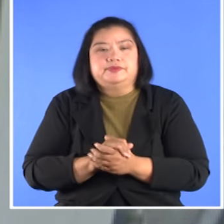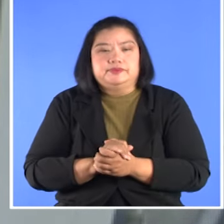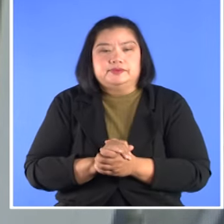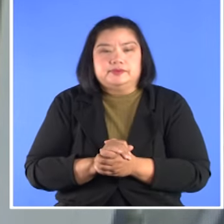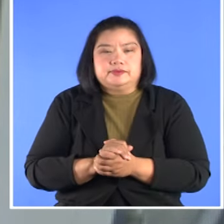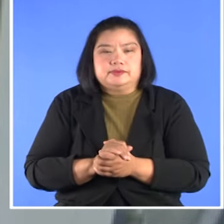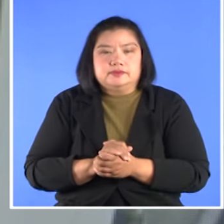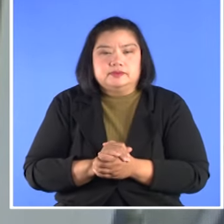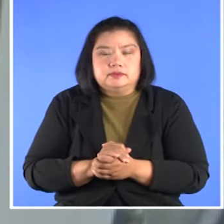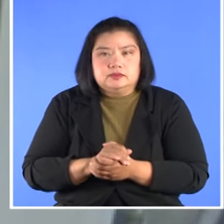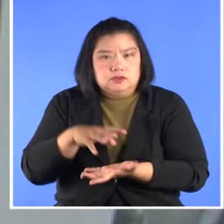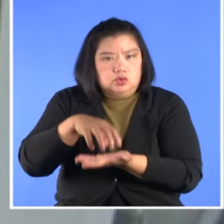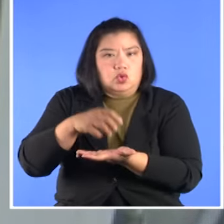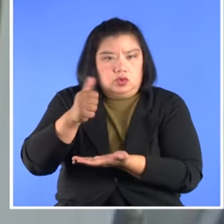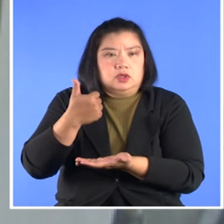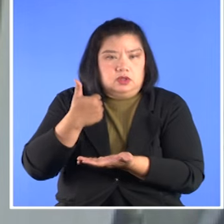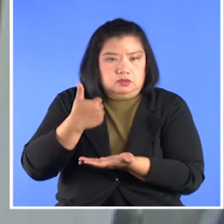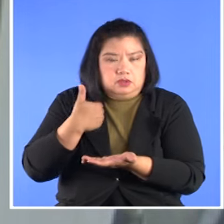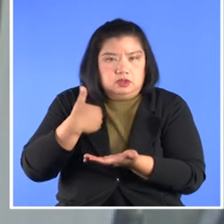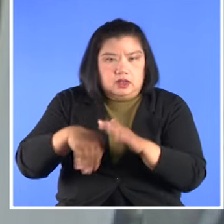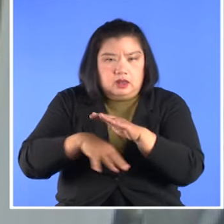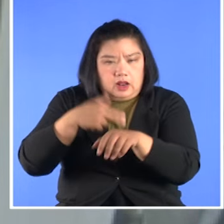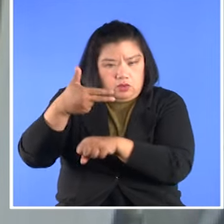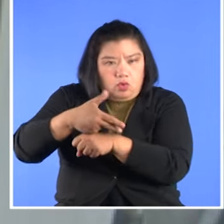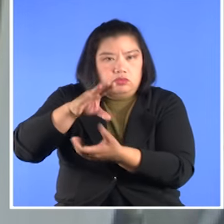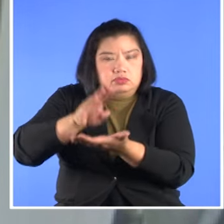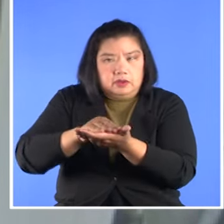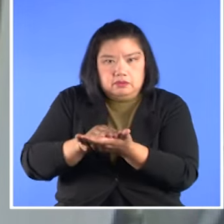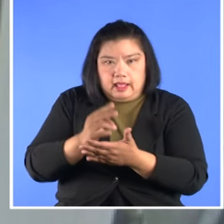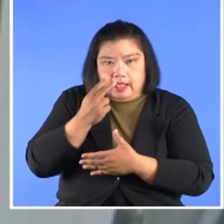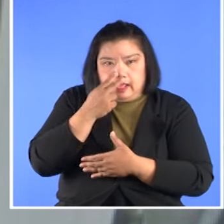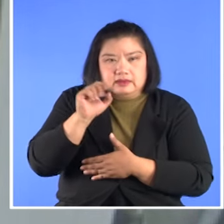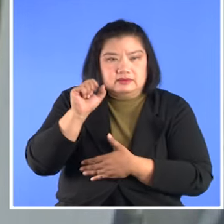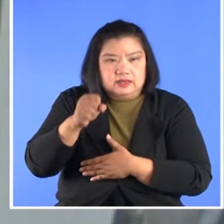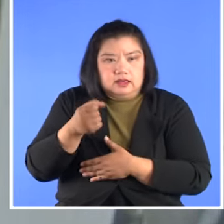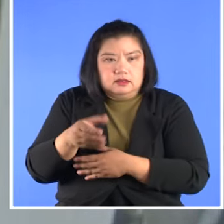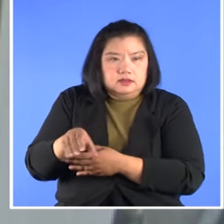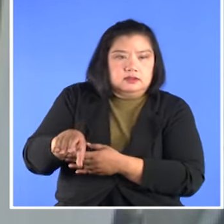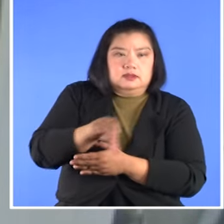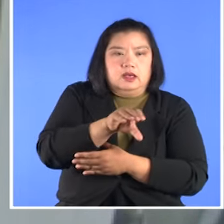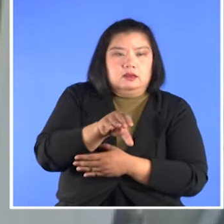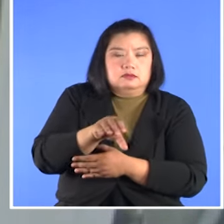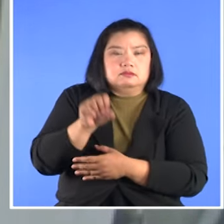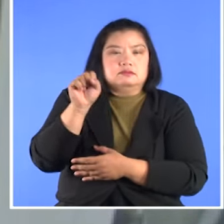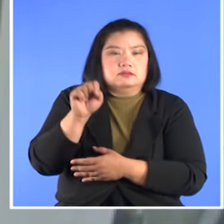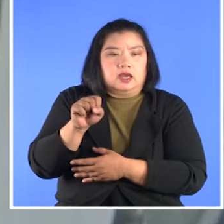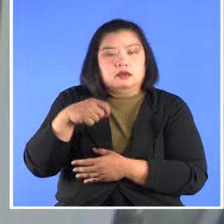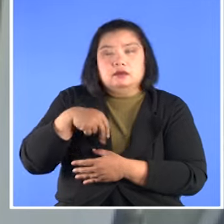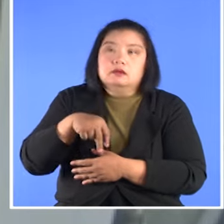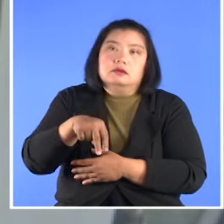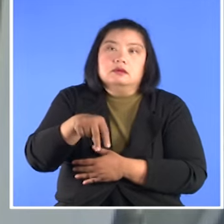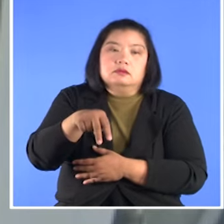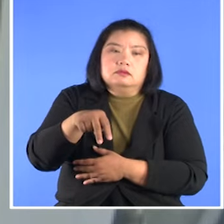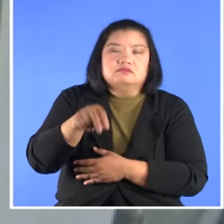กล้องวงจรปิดจับภาพไว้ได้นั่นๆๆเหมือนเอาแบบน้ำมันมาสาดๆๆสาดไปเลยสาดไปเลยนแล้วก็เดินดุ่มๆไป